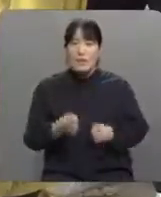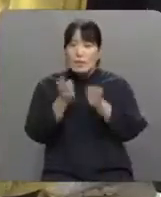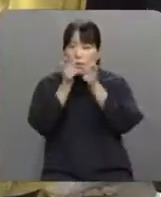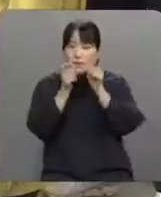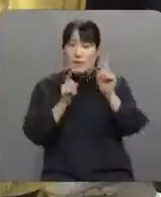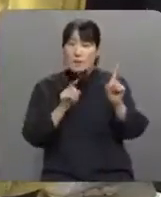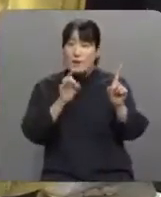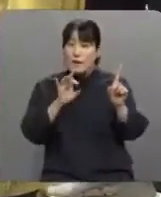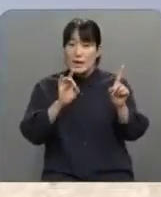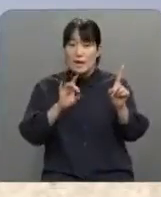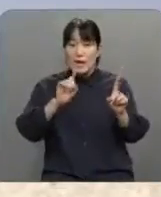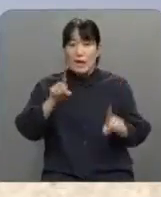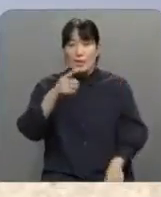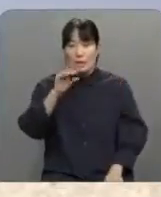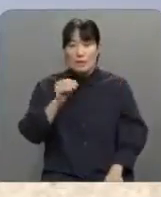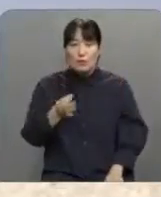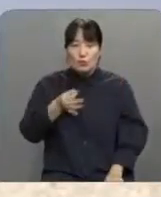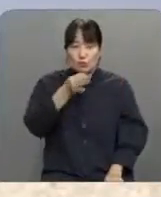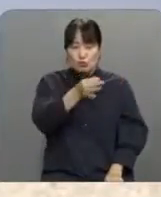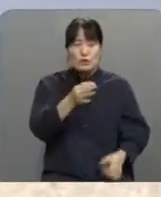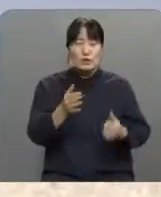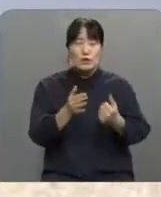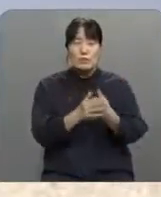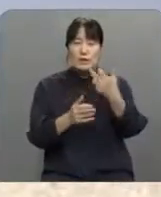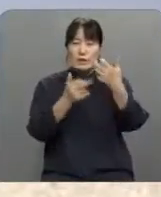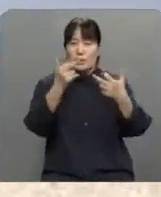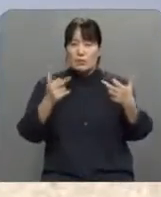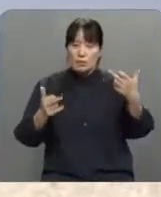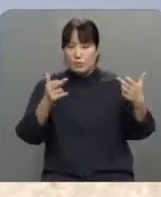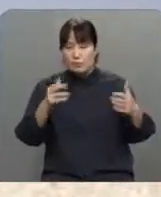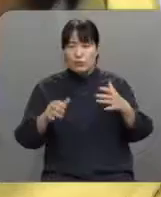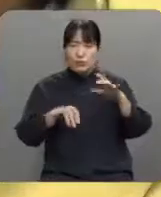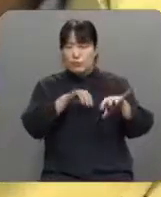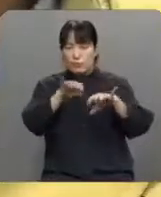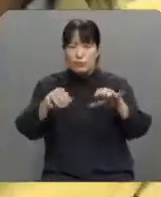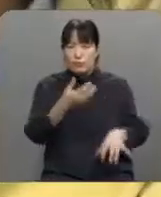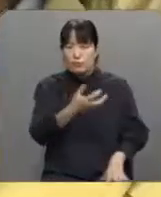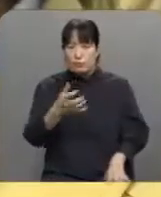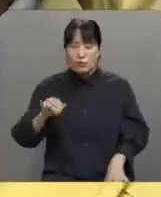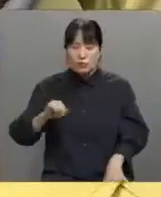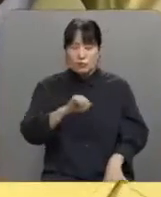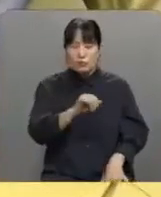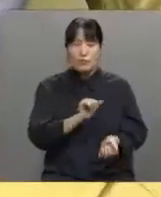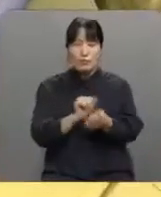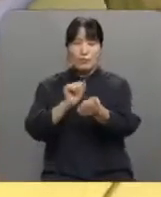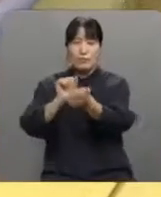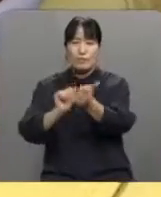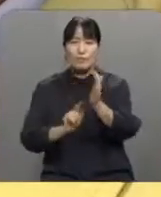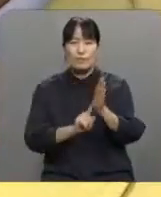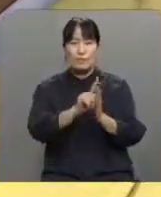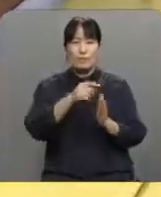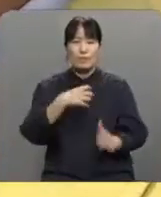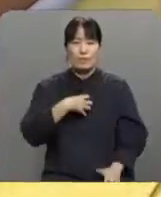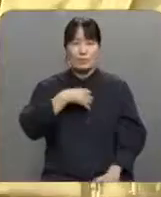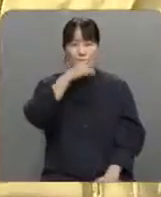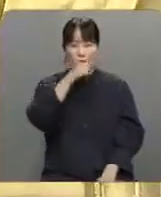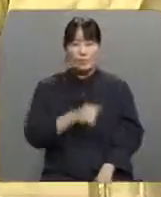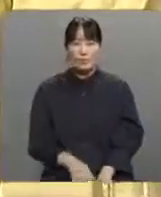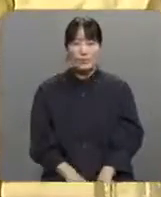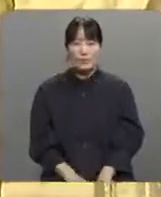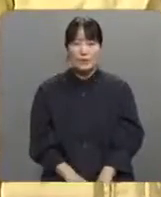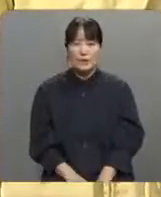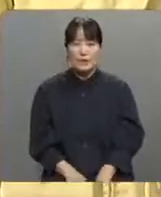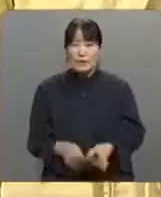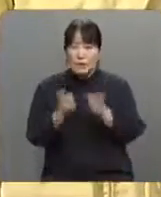원씩 포상금을 주다 보니 주민들이 멧돼지를 찾아 산속을 헤집고 다니면서 바이러스 전파 가능성을 높인다는 겁니다. 이거